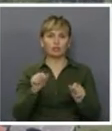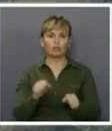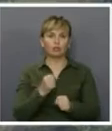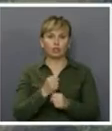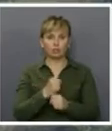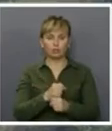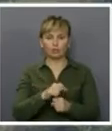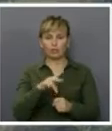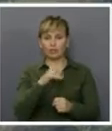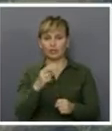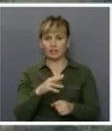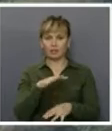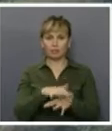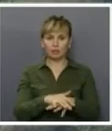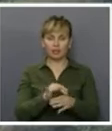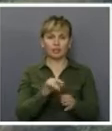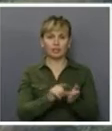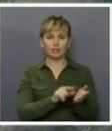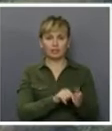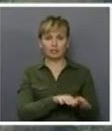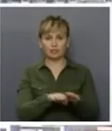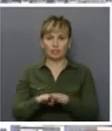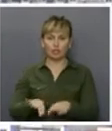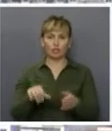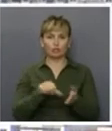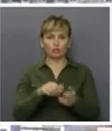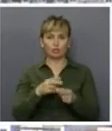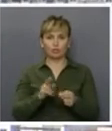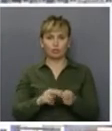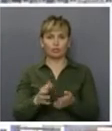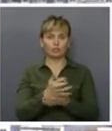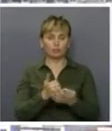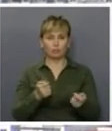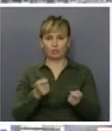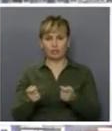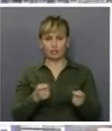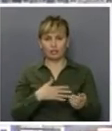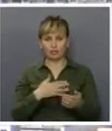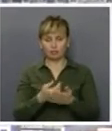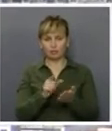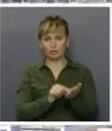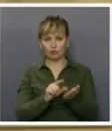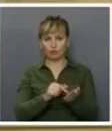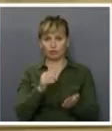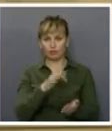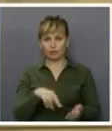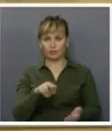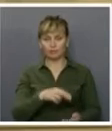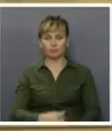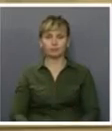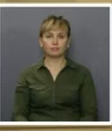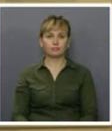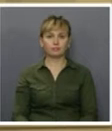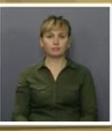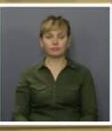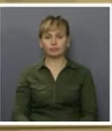работать и Нацбанк, и Единый накопительный пенсионный фонд, и те участники рынка, которые собираются управлять активами пенсионного фонда. К